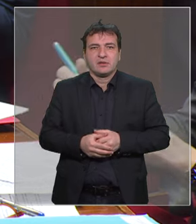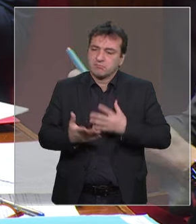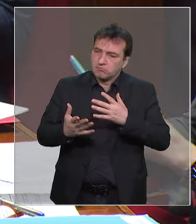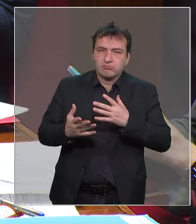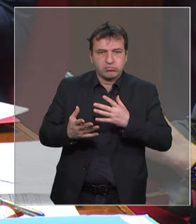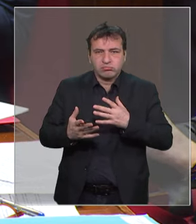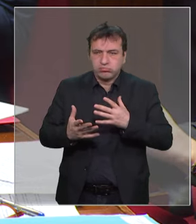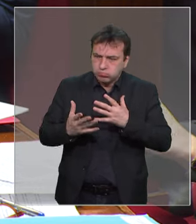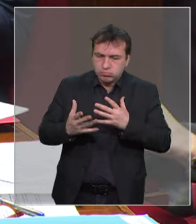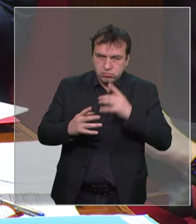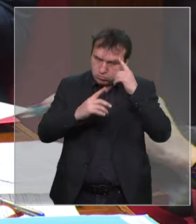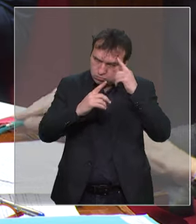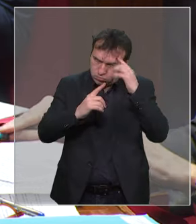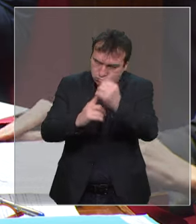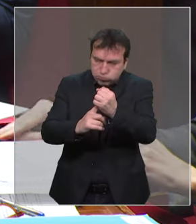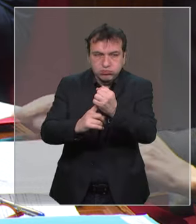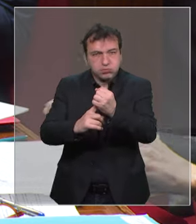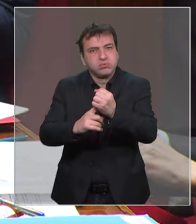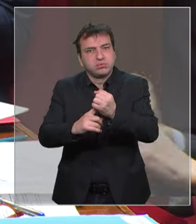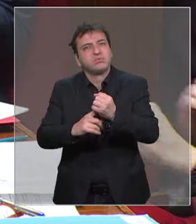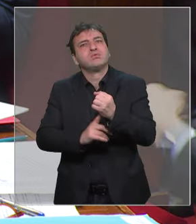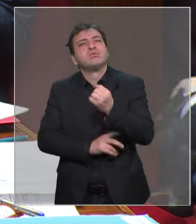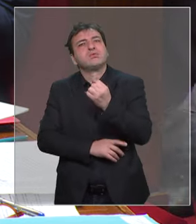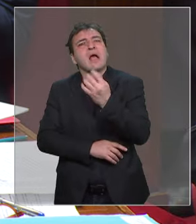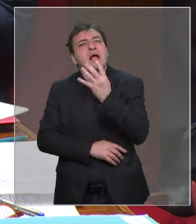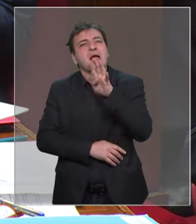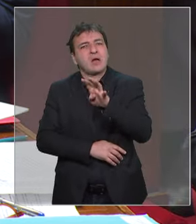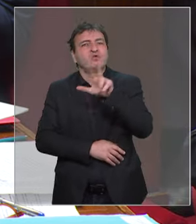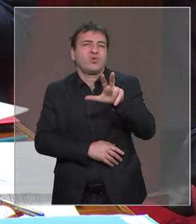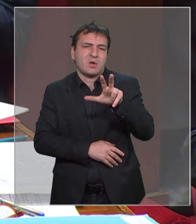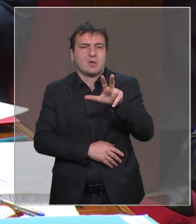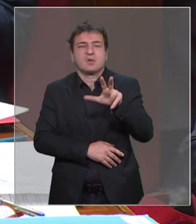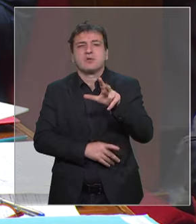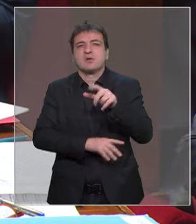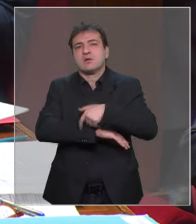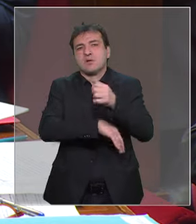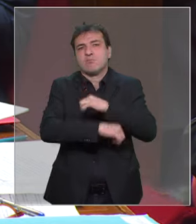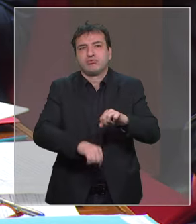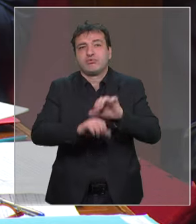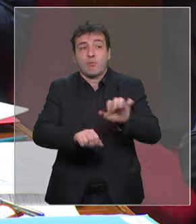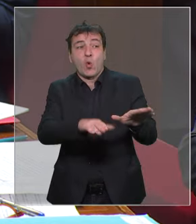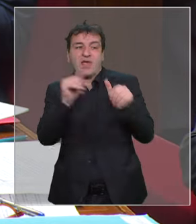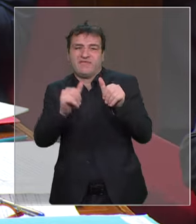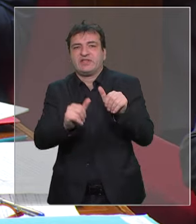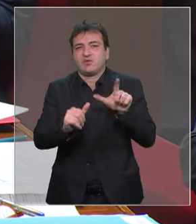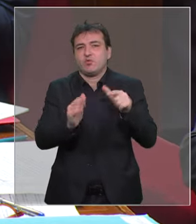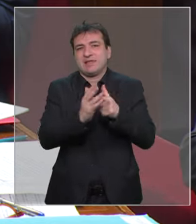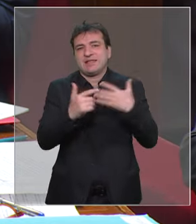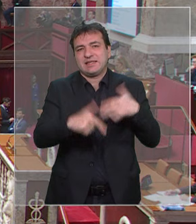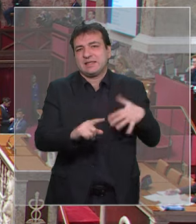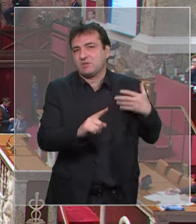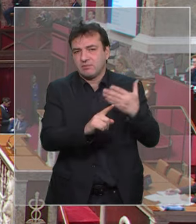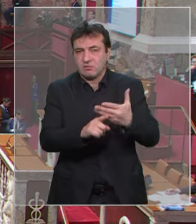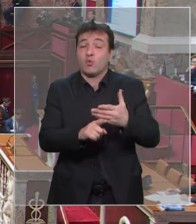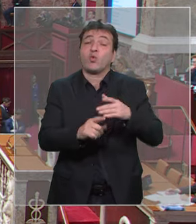43 attentats ont pu être déjoués depuis 2017. Et je pense que ça mérite d'être souligné. Alors évidemment, suite à ce